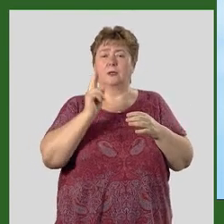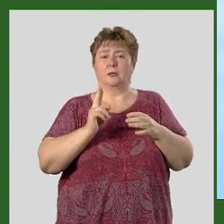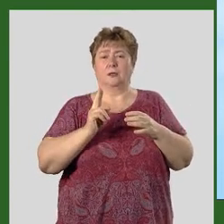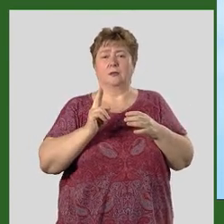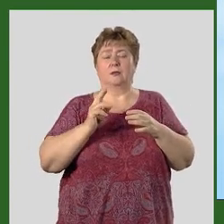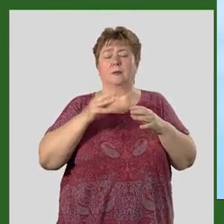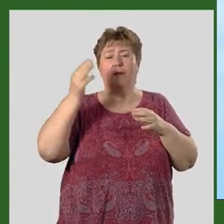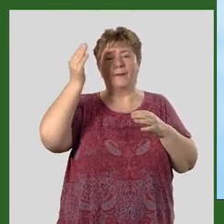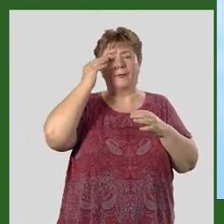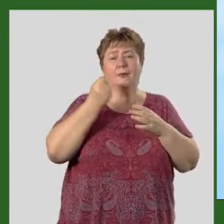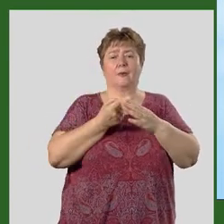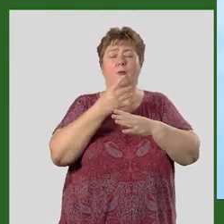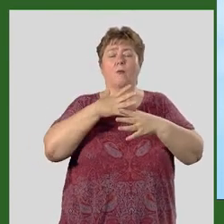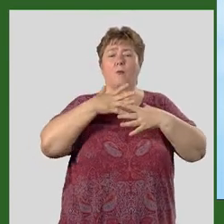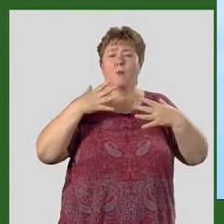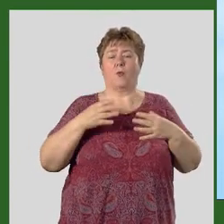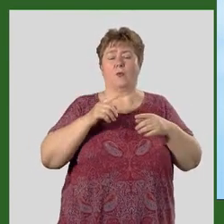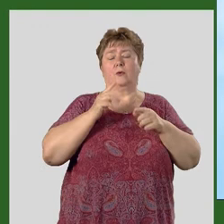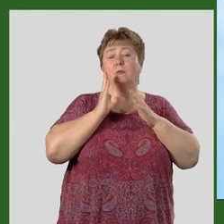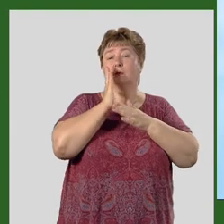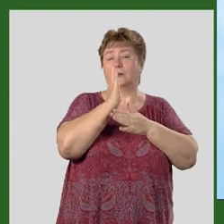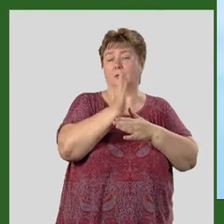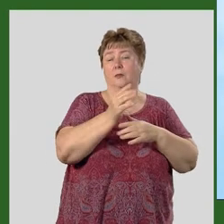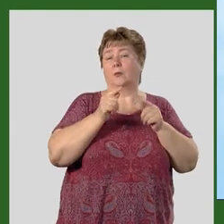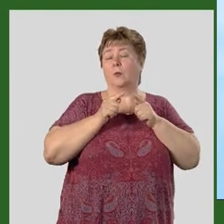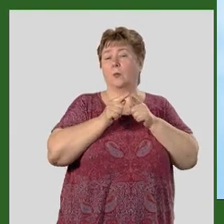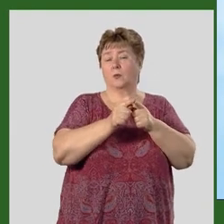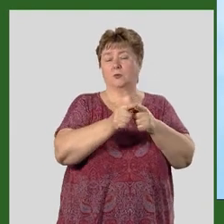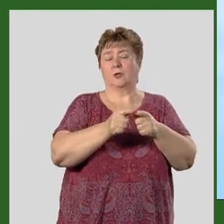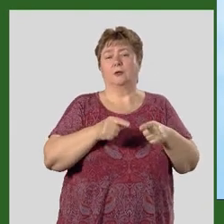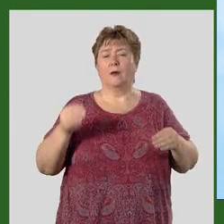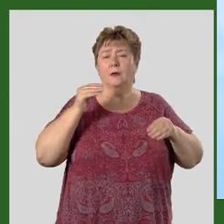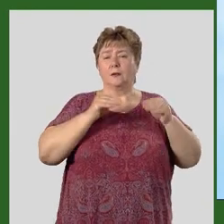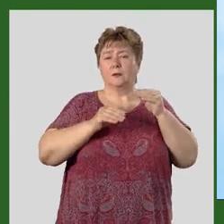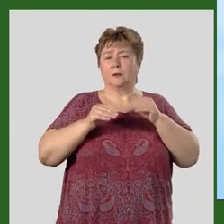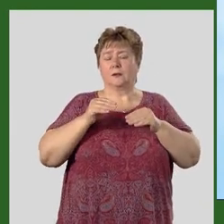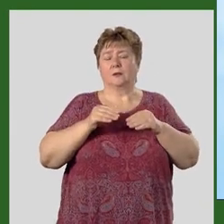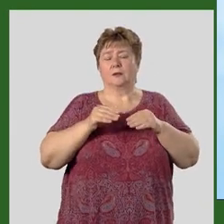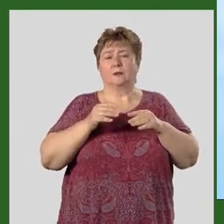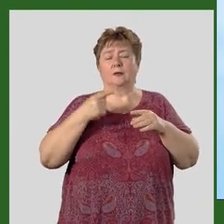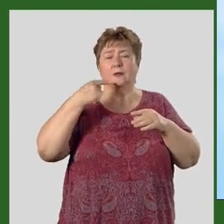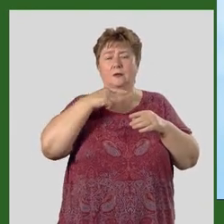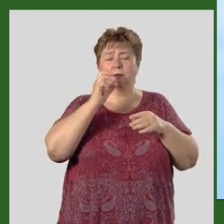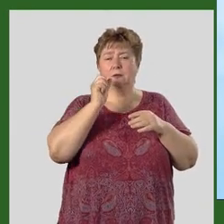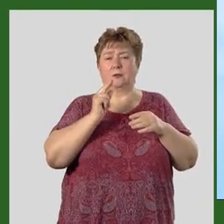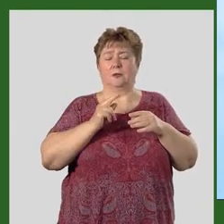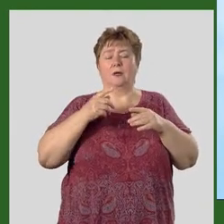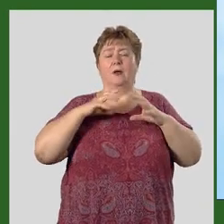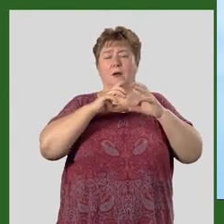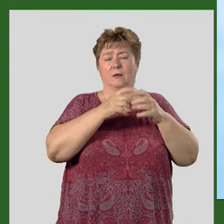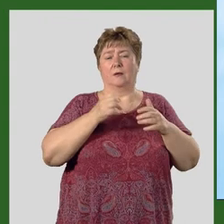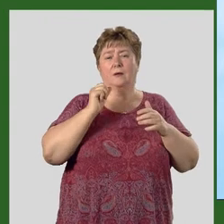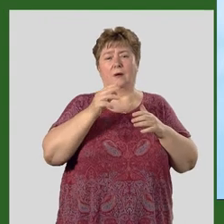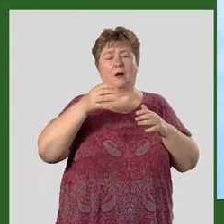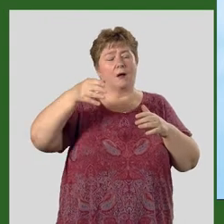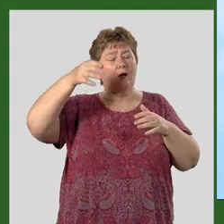Специфические методы являются более узконаправленными. Становление социально-экономической географии как